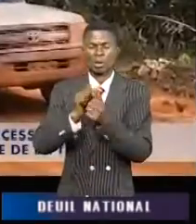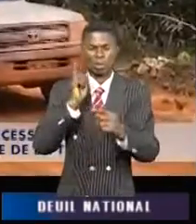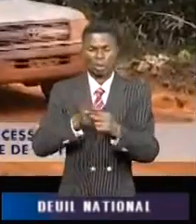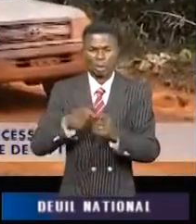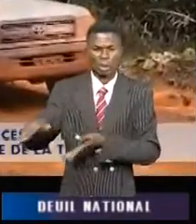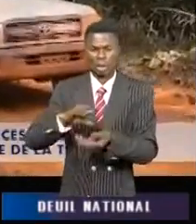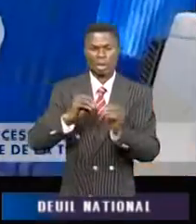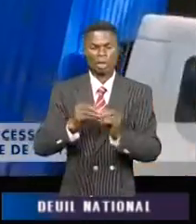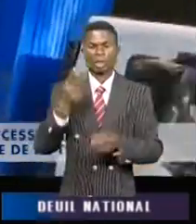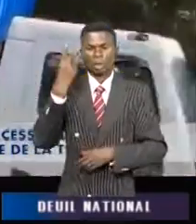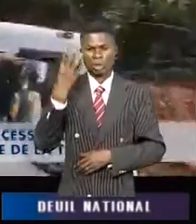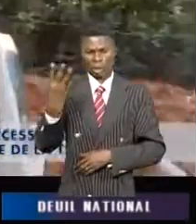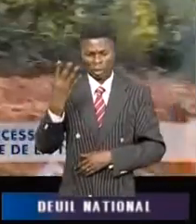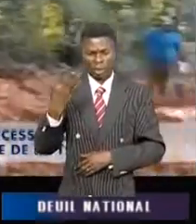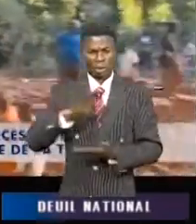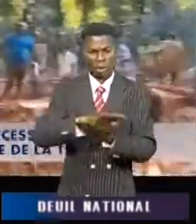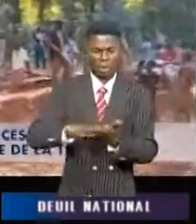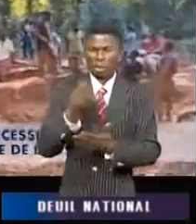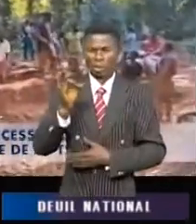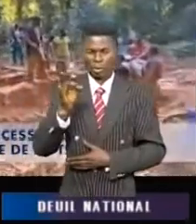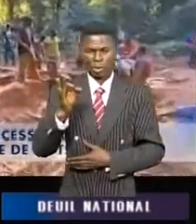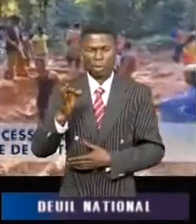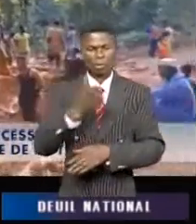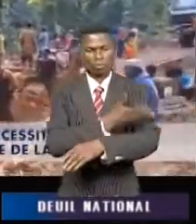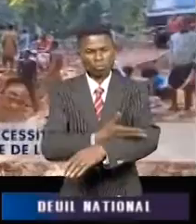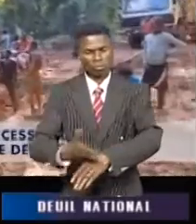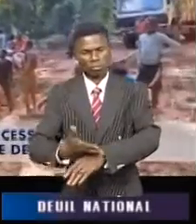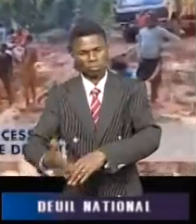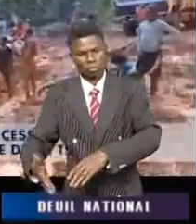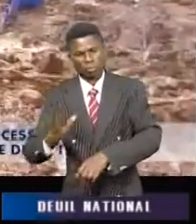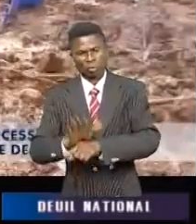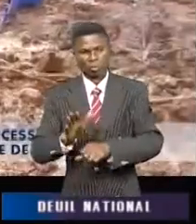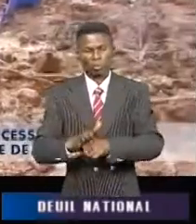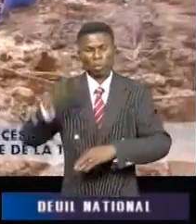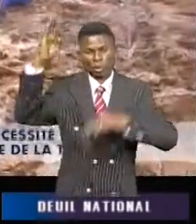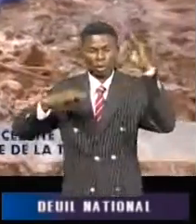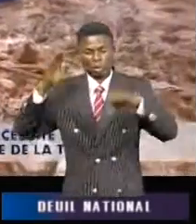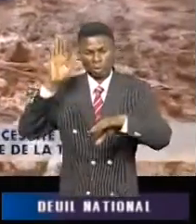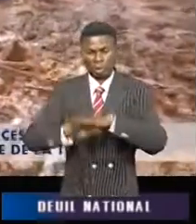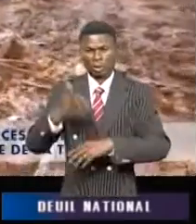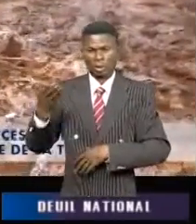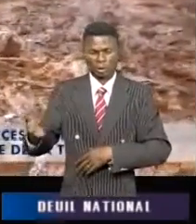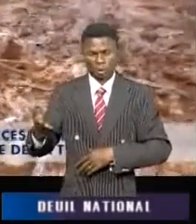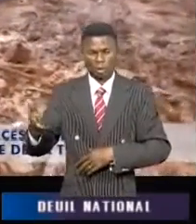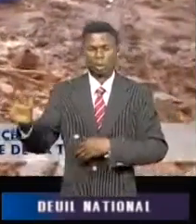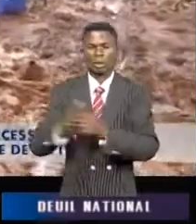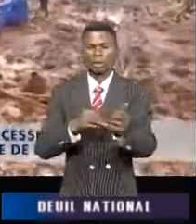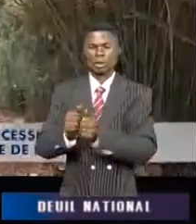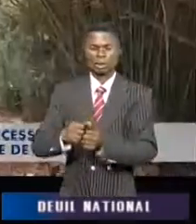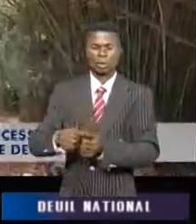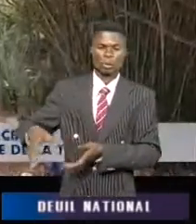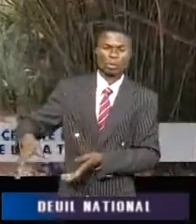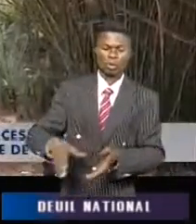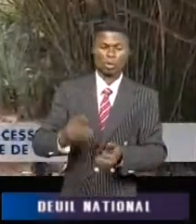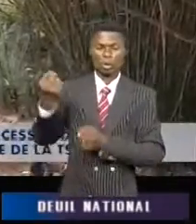numéro 4 non asphaltée se dégrade davantage de suite de pluies diluviennes qui favorisent de bourbiers